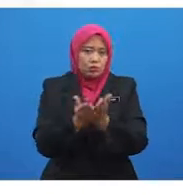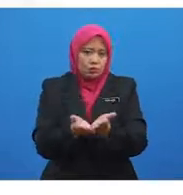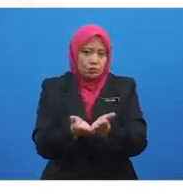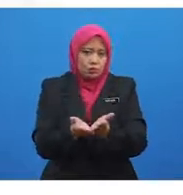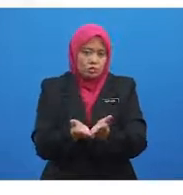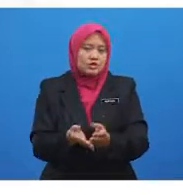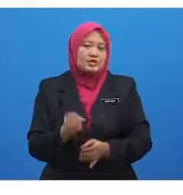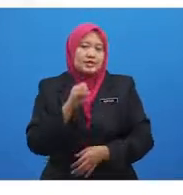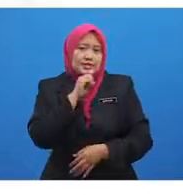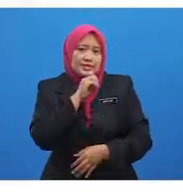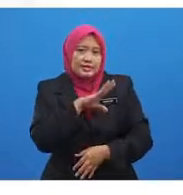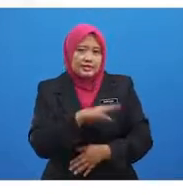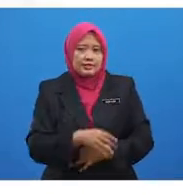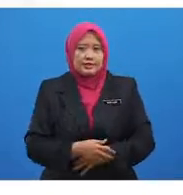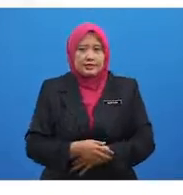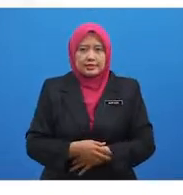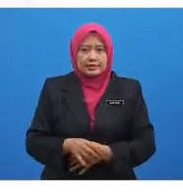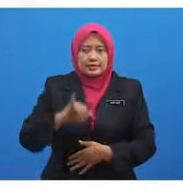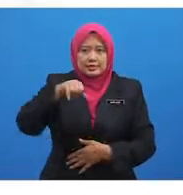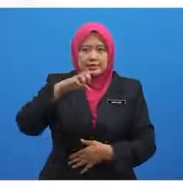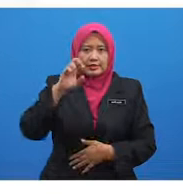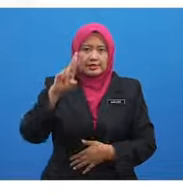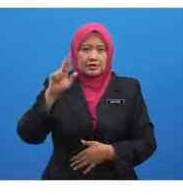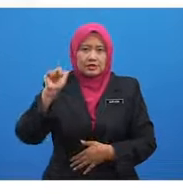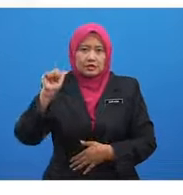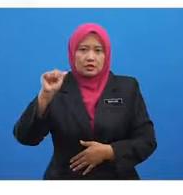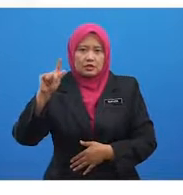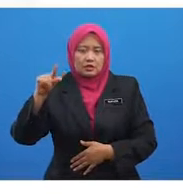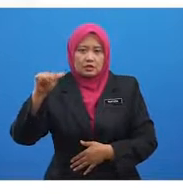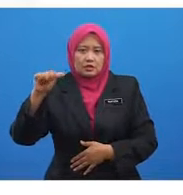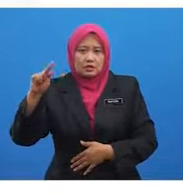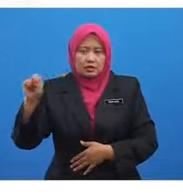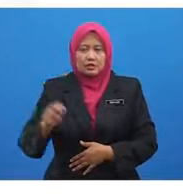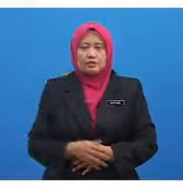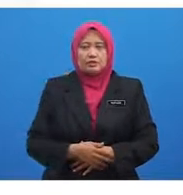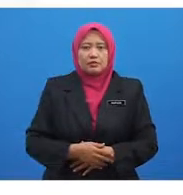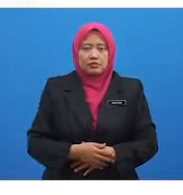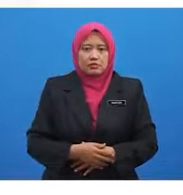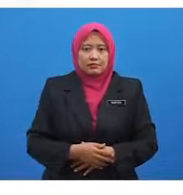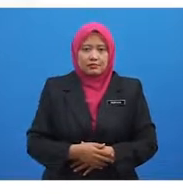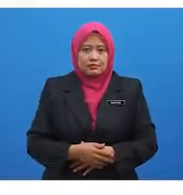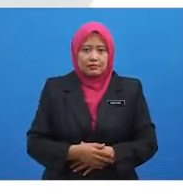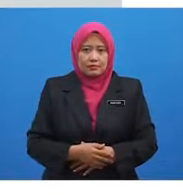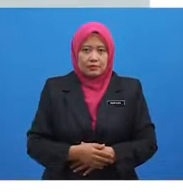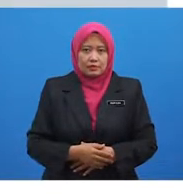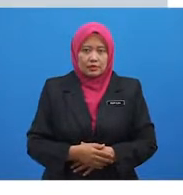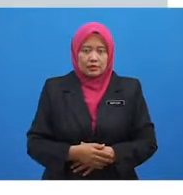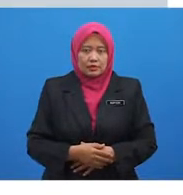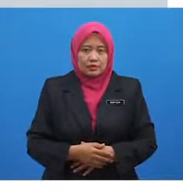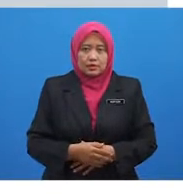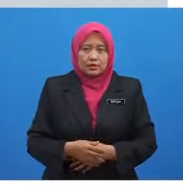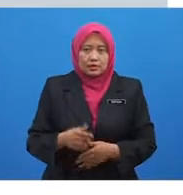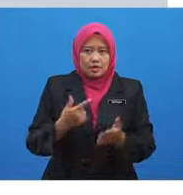sepatutnya digunakan ialah sisa jeragan sebuku garam. Gaya bahasa repetisi